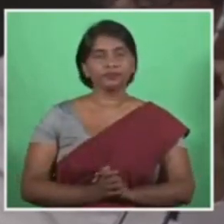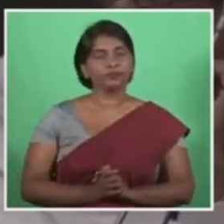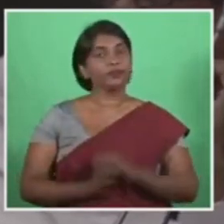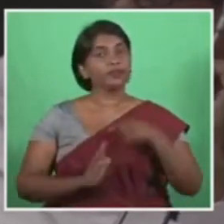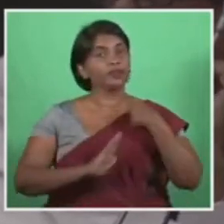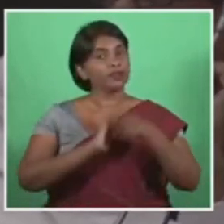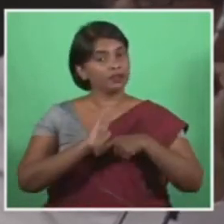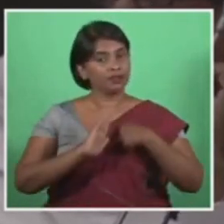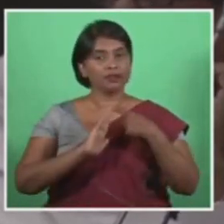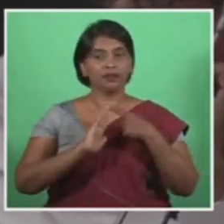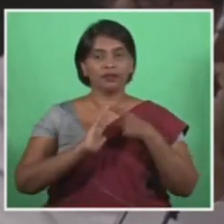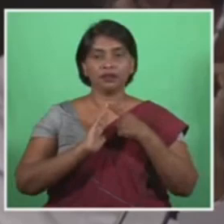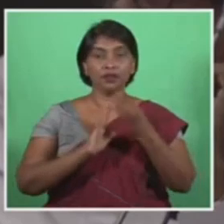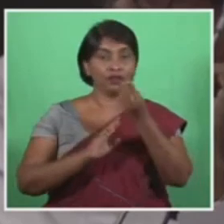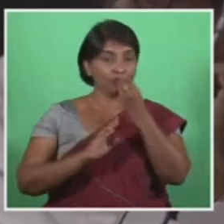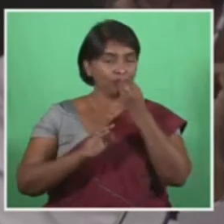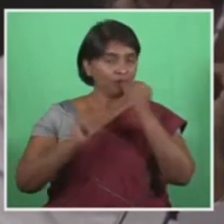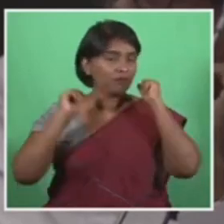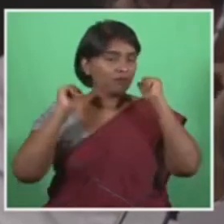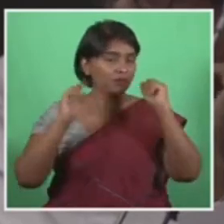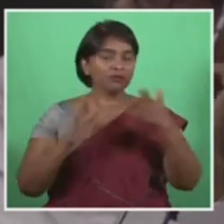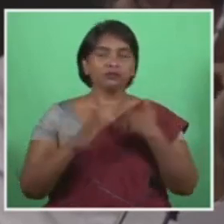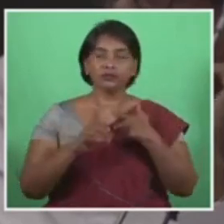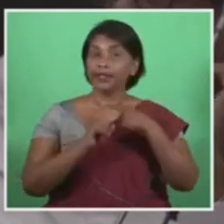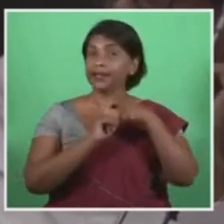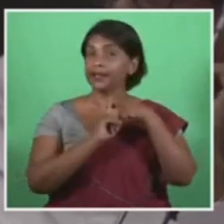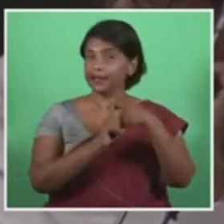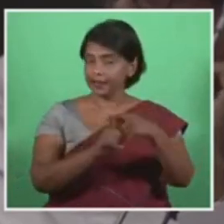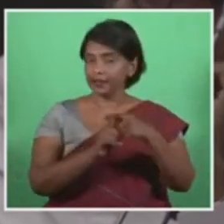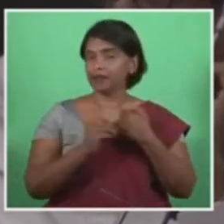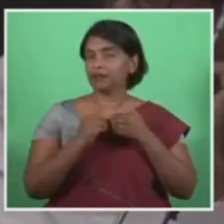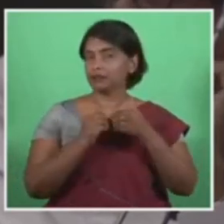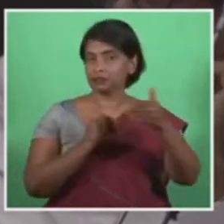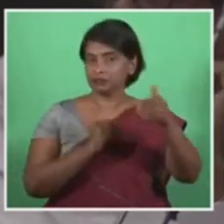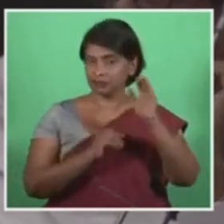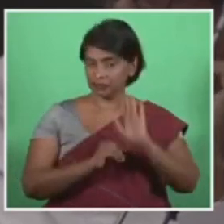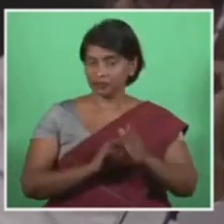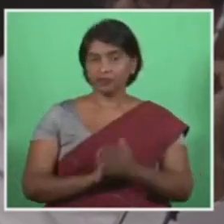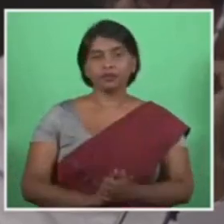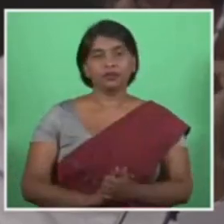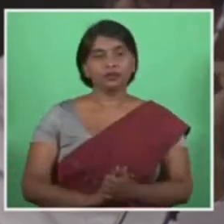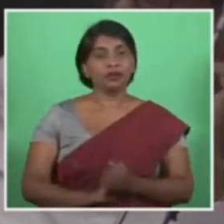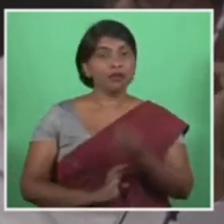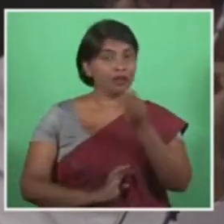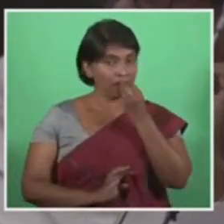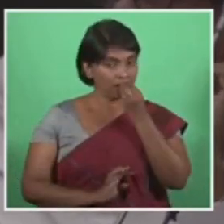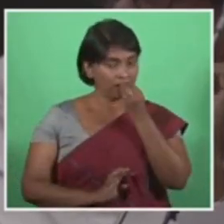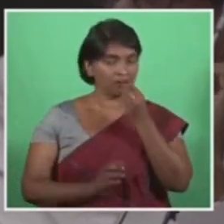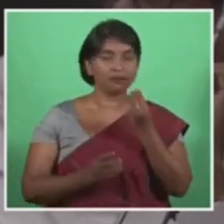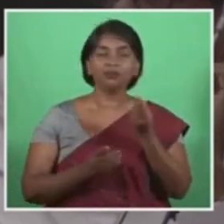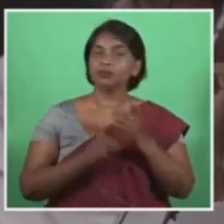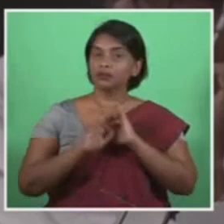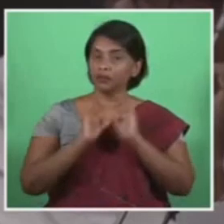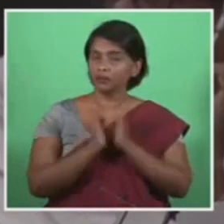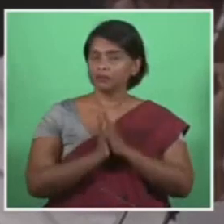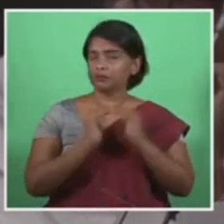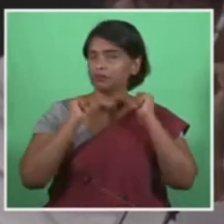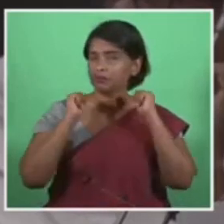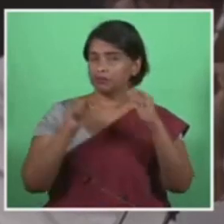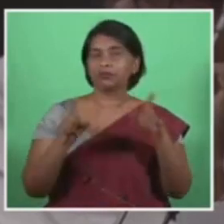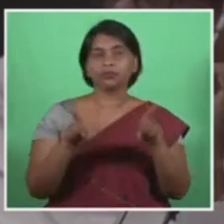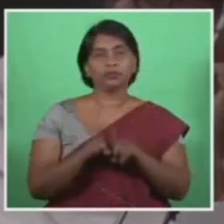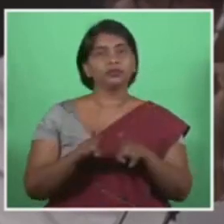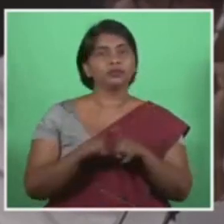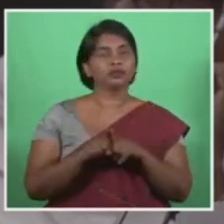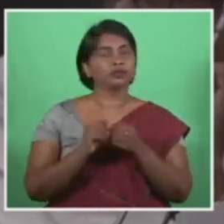රටේ අහරින් සම්පෝෂිත වෙන ඉලක්කයට ලංවීම සඳහා සහල් අතින් සම්පෝෂිත භාවයට